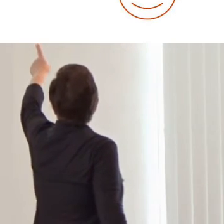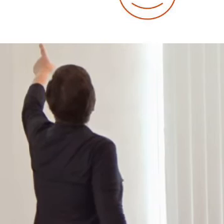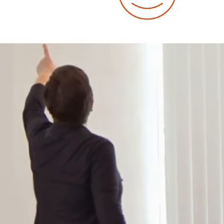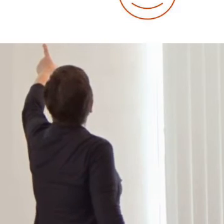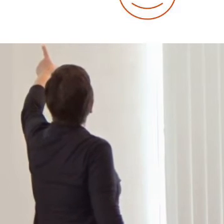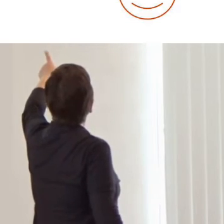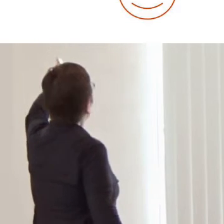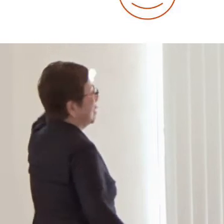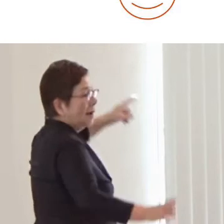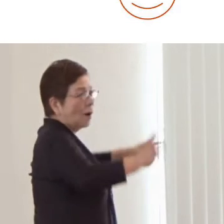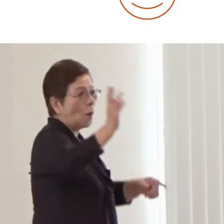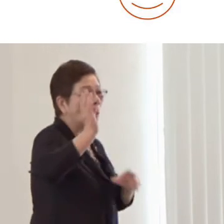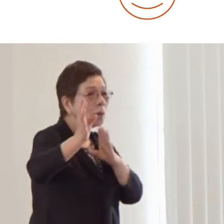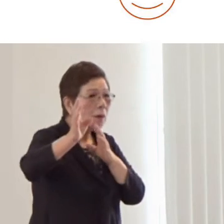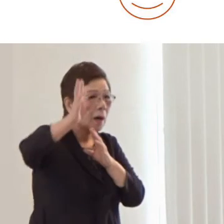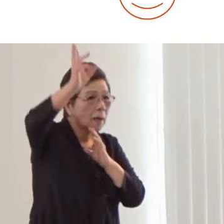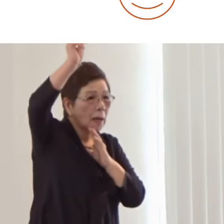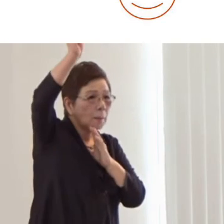んですね、